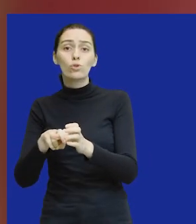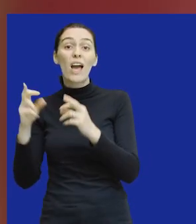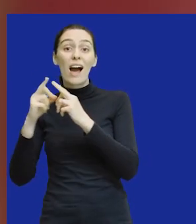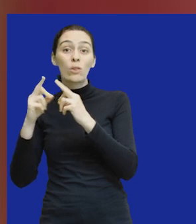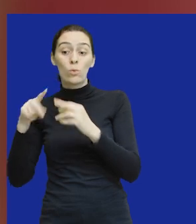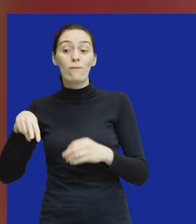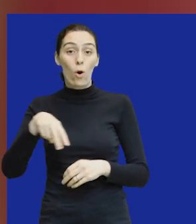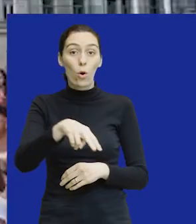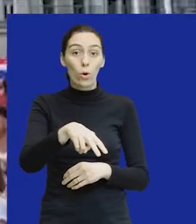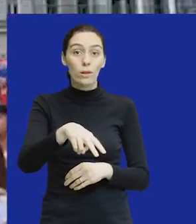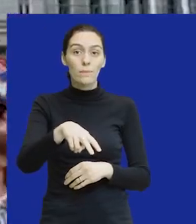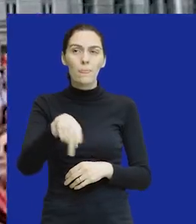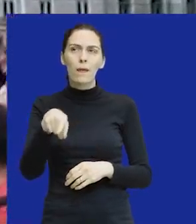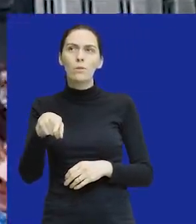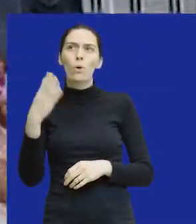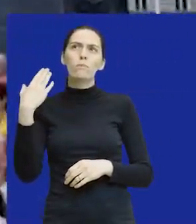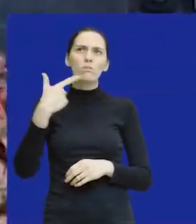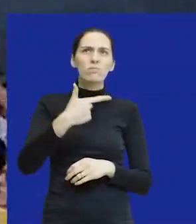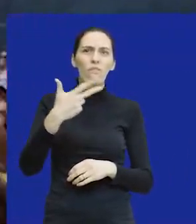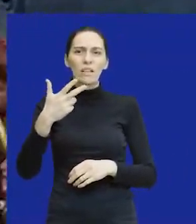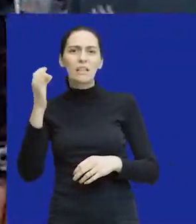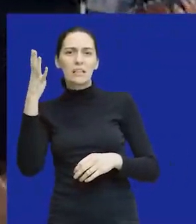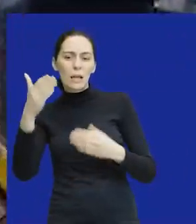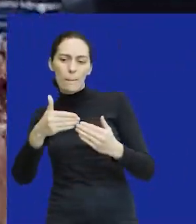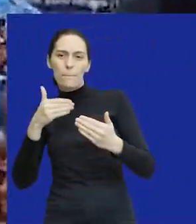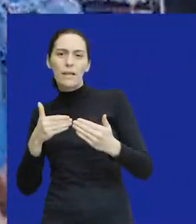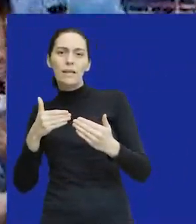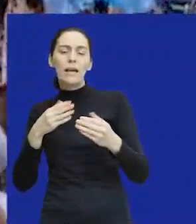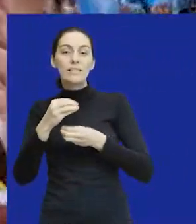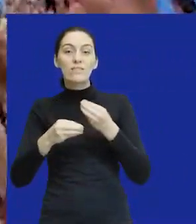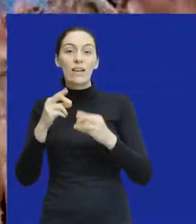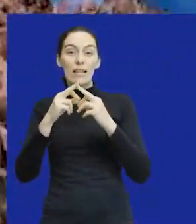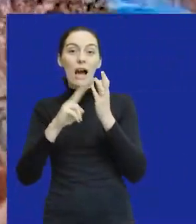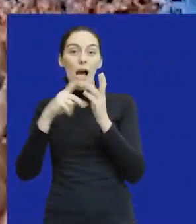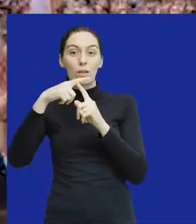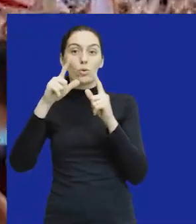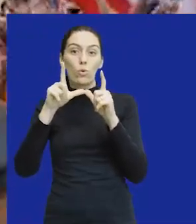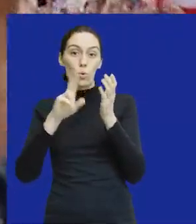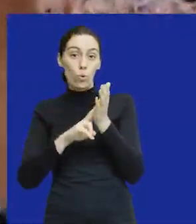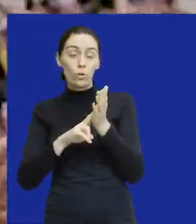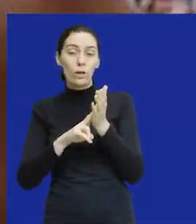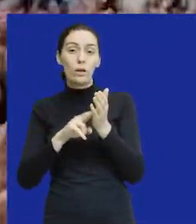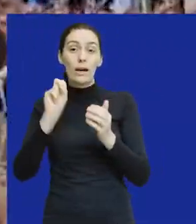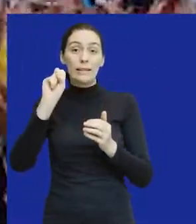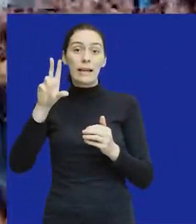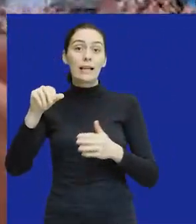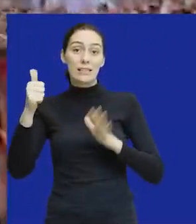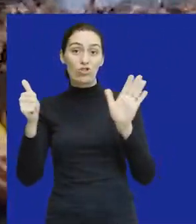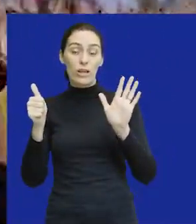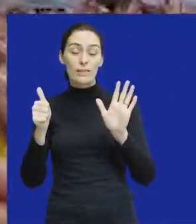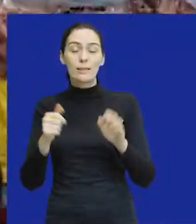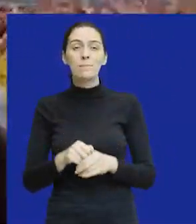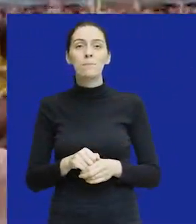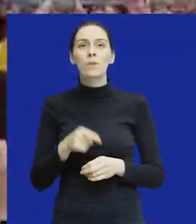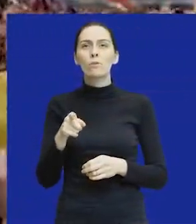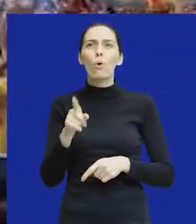koji je ove godine bio 2-3 dana uoči Antunova, odnosno blagdana Svetog Antuna 13.6. To je dionica nekakvih